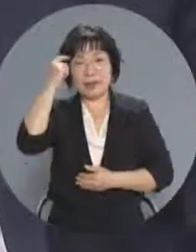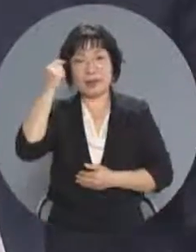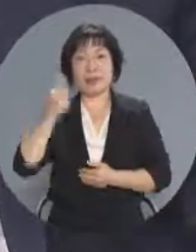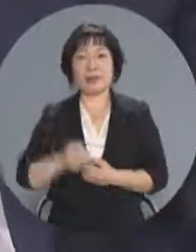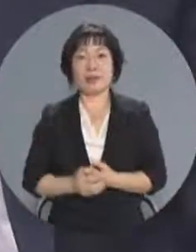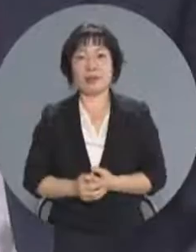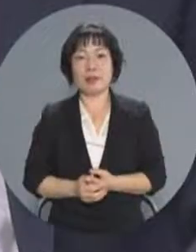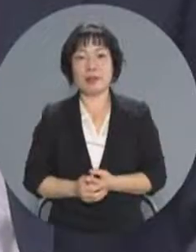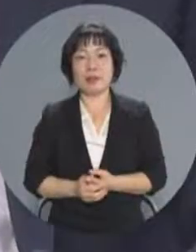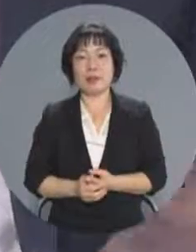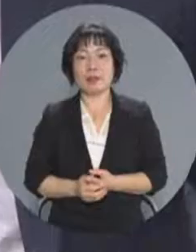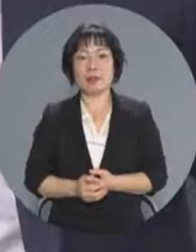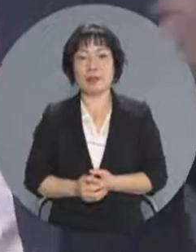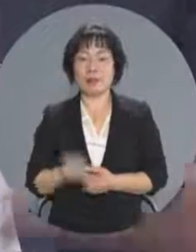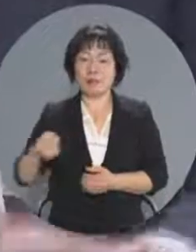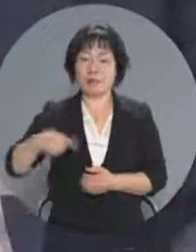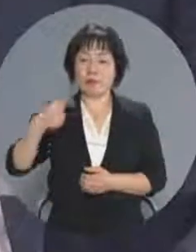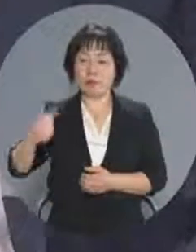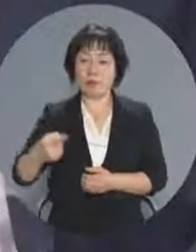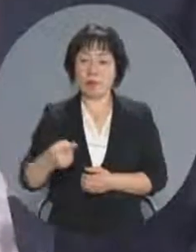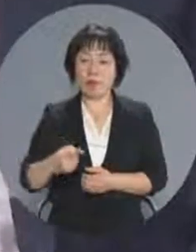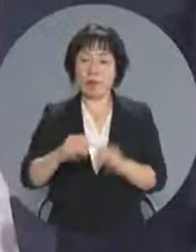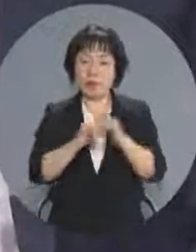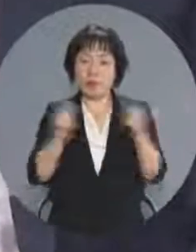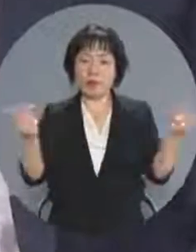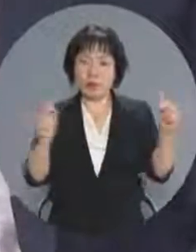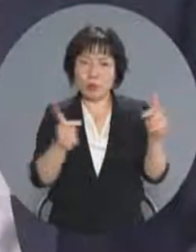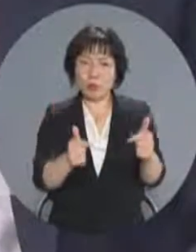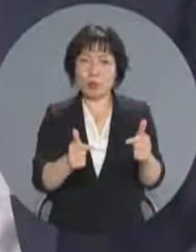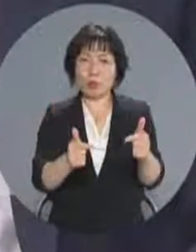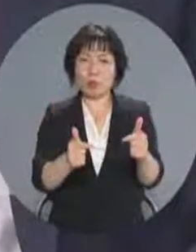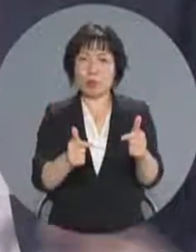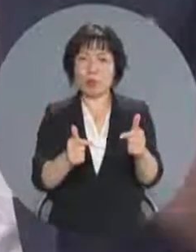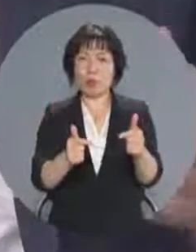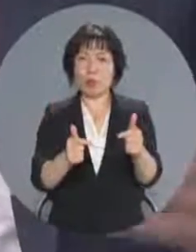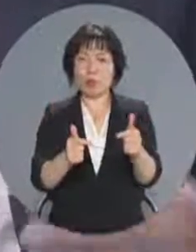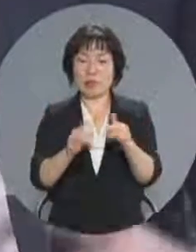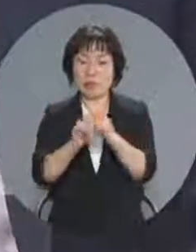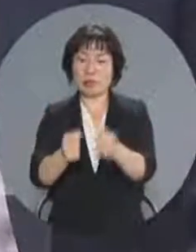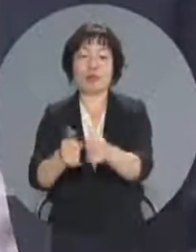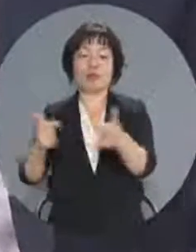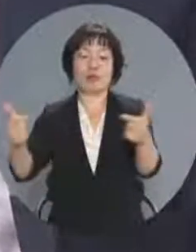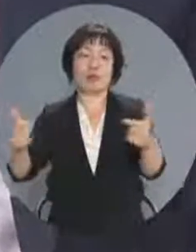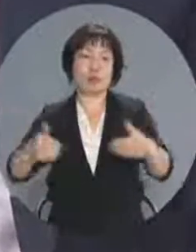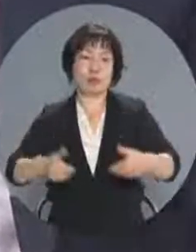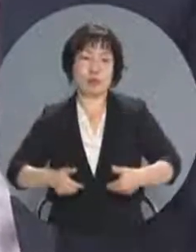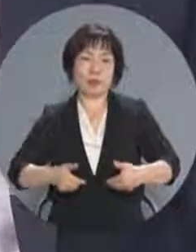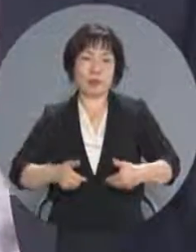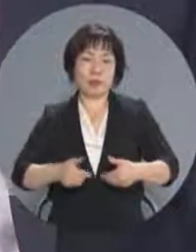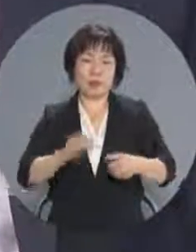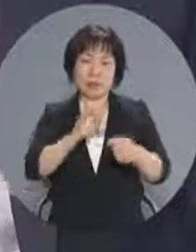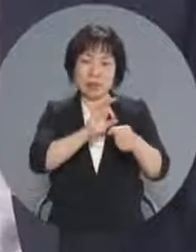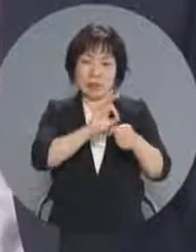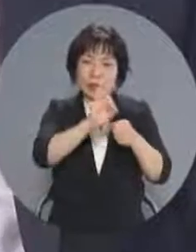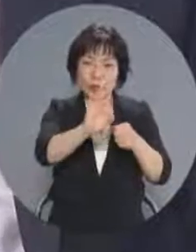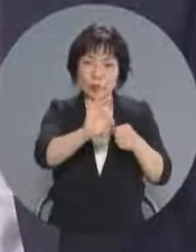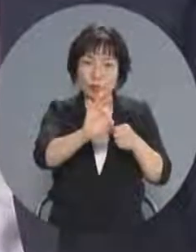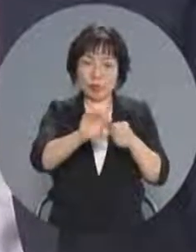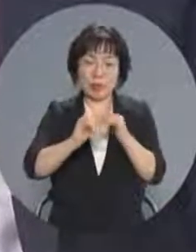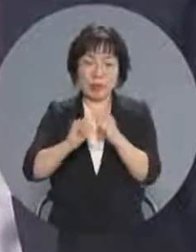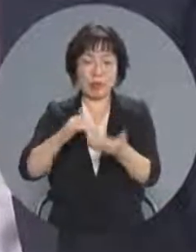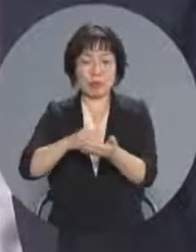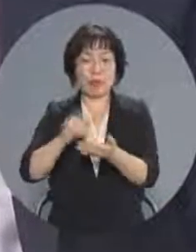수가 있습니다 그다음에 우리 소멸 위기의 공 어 인구가 늘려야 됩니다 그래서 10년 후에